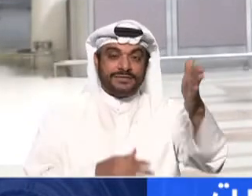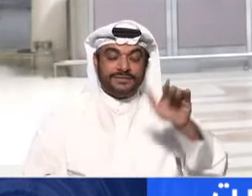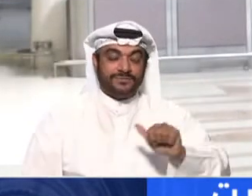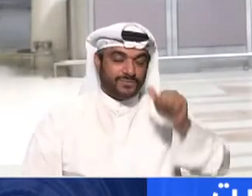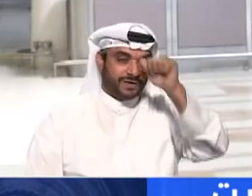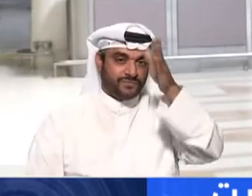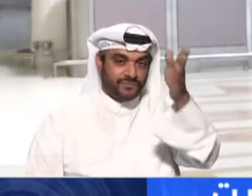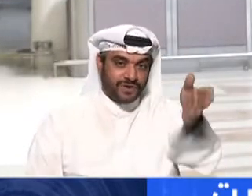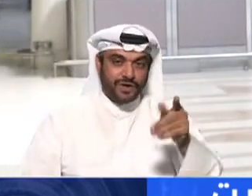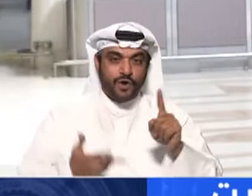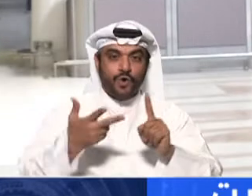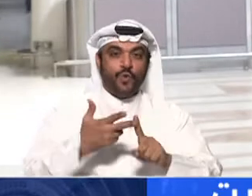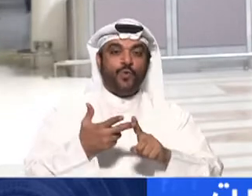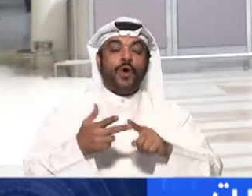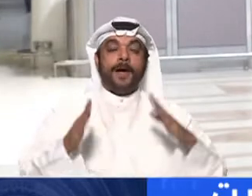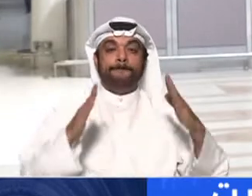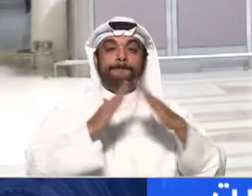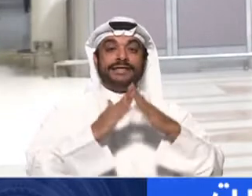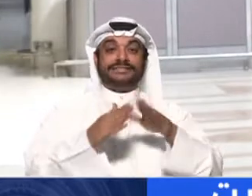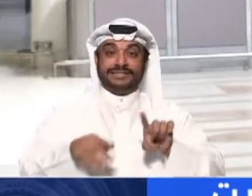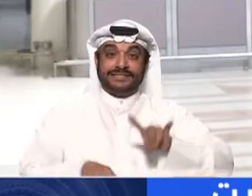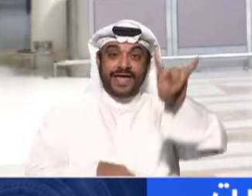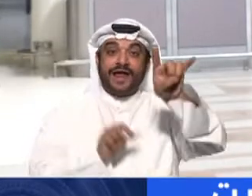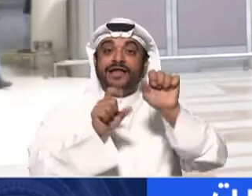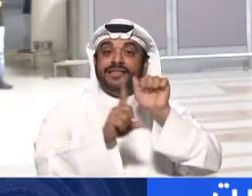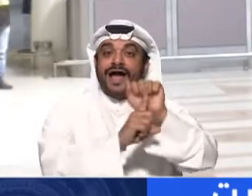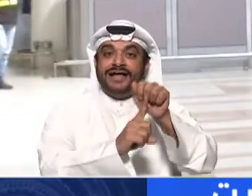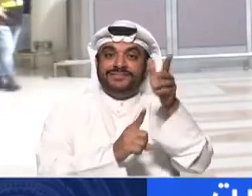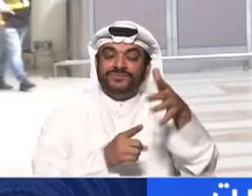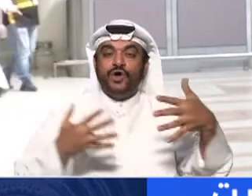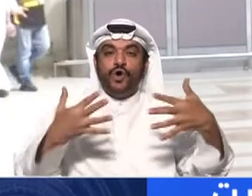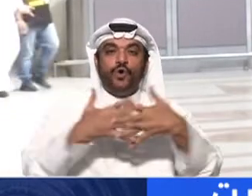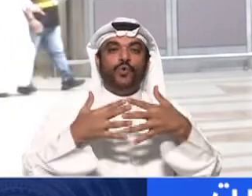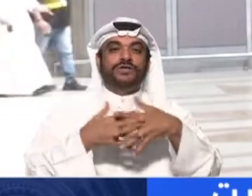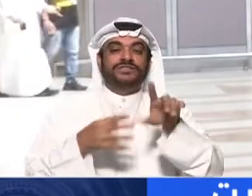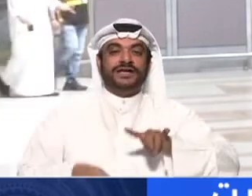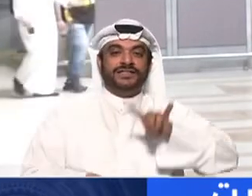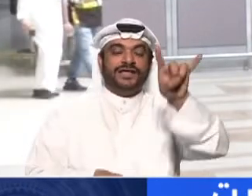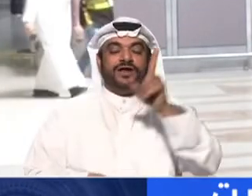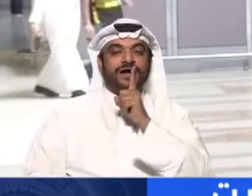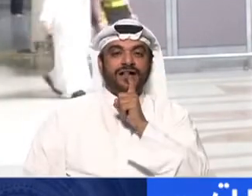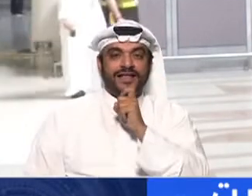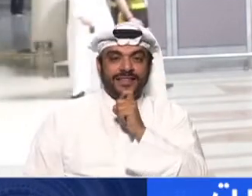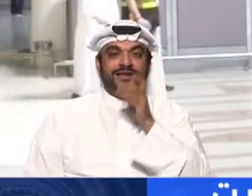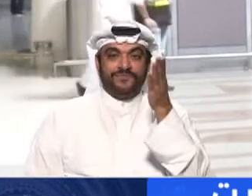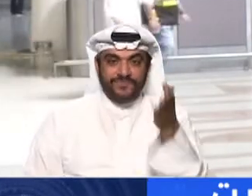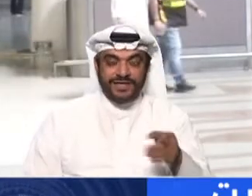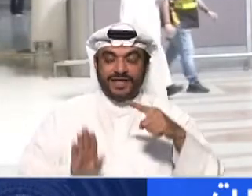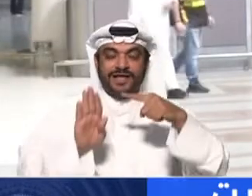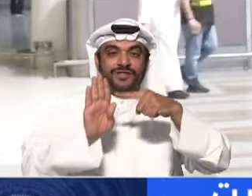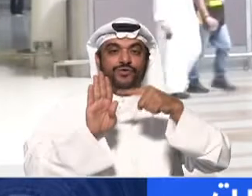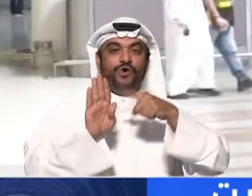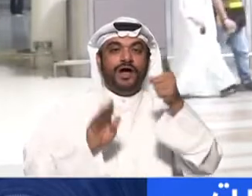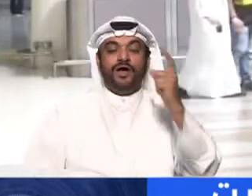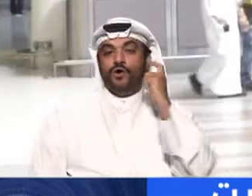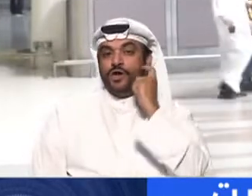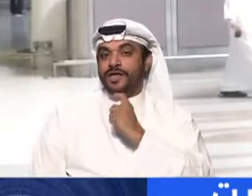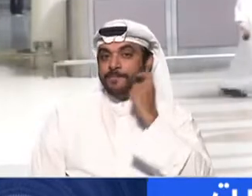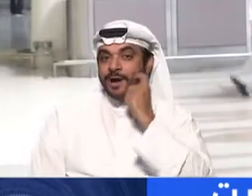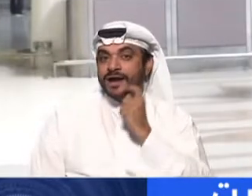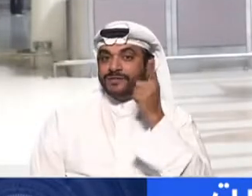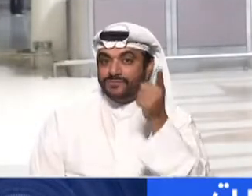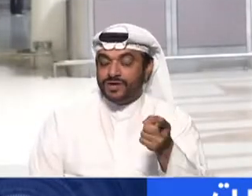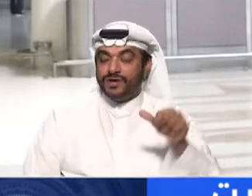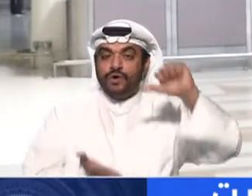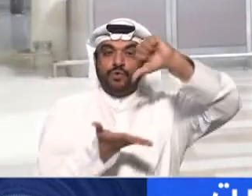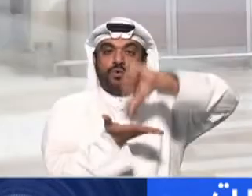وسوهاج، وعندنا مصر الطيران القاهرة، وعندنا خطوط القطرية الدوحة، وعندنا الإماراتية، وعندنا طيران الإيراني